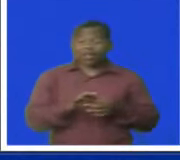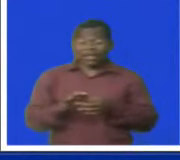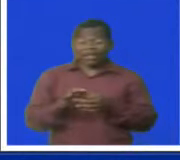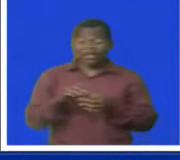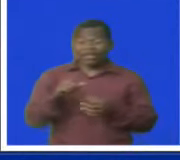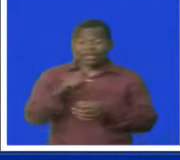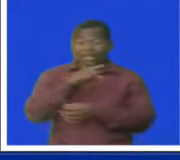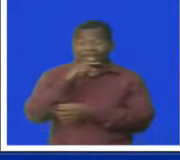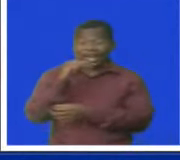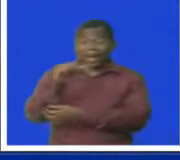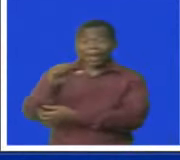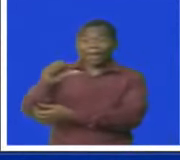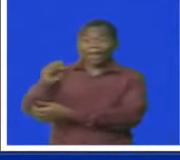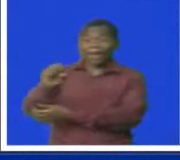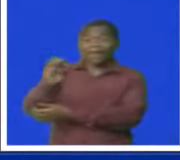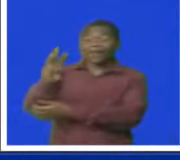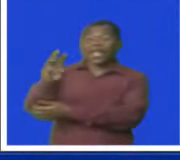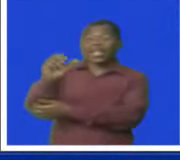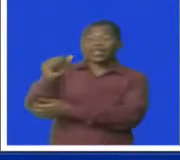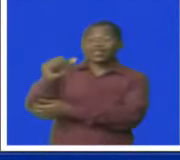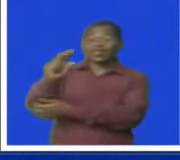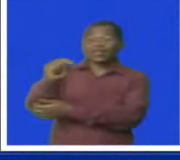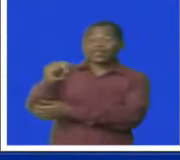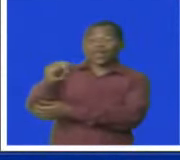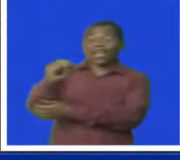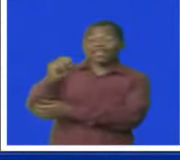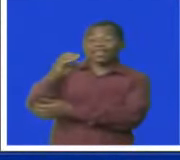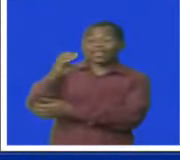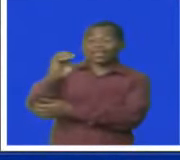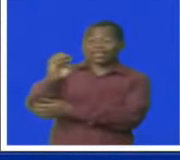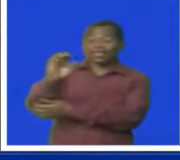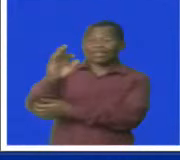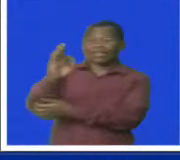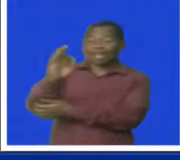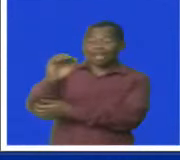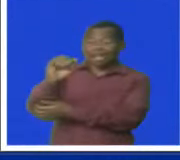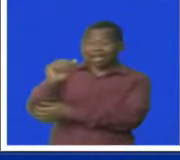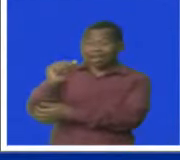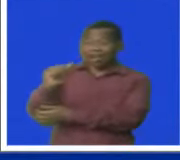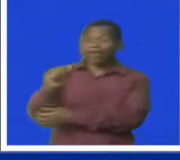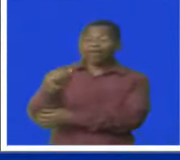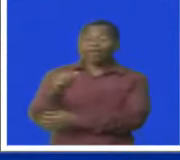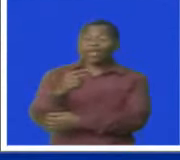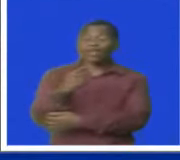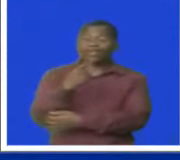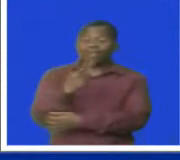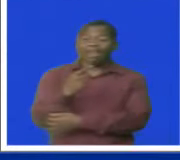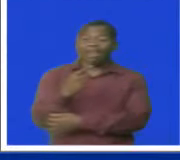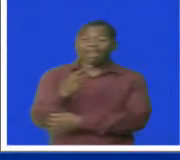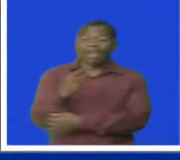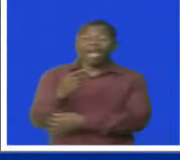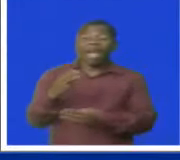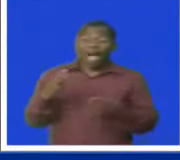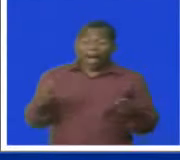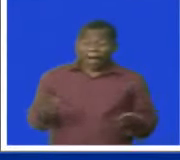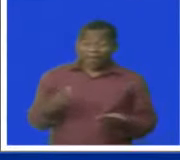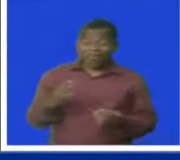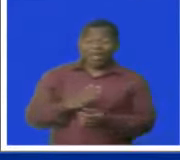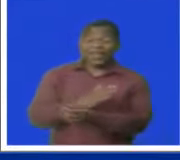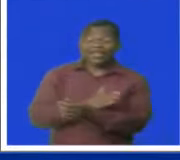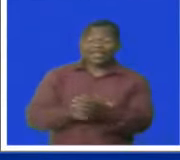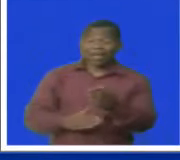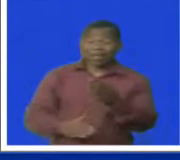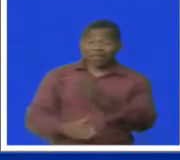indzima lebonakalako ekulweni nekwanza kweligciwane iHIV and AIDS. Lobuketa inhlelo kulenhlangano nelisiwe Nhlabathi kutsi